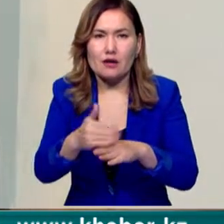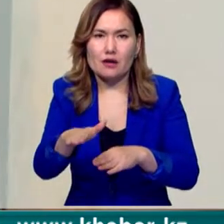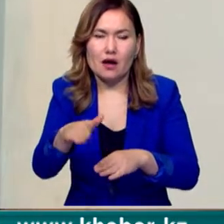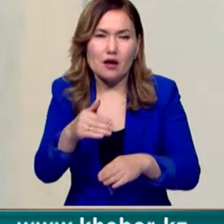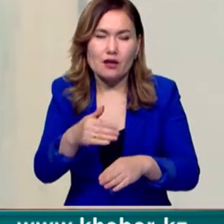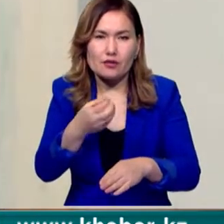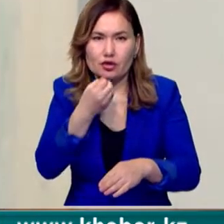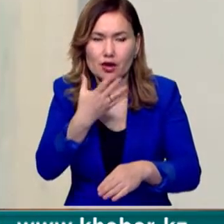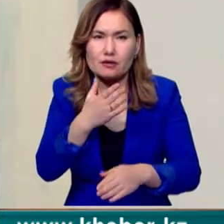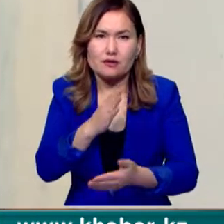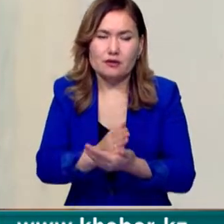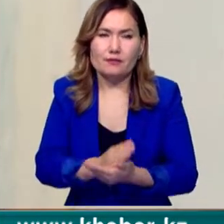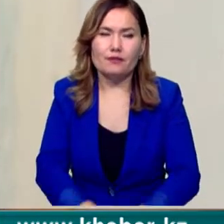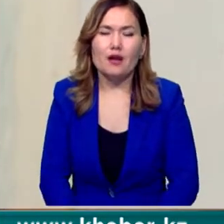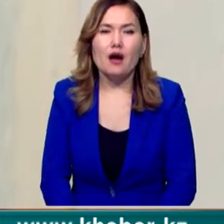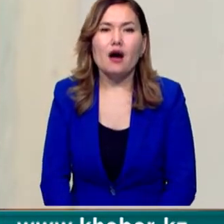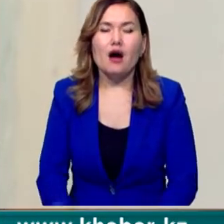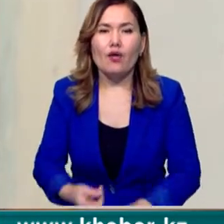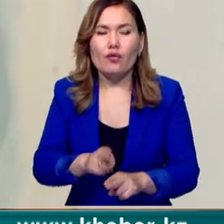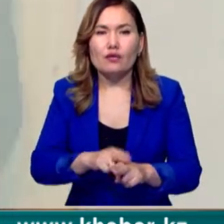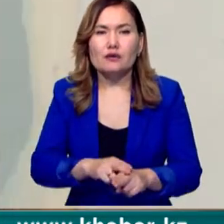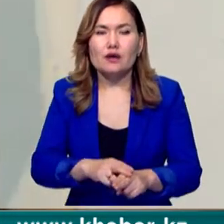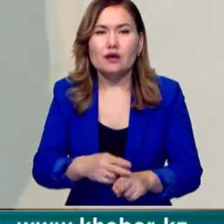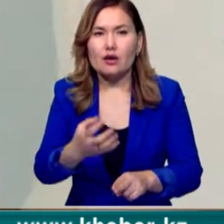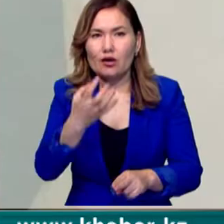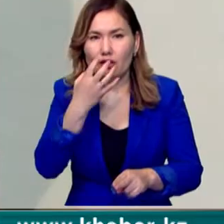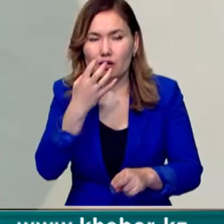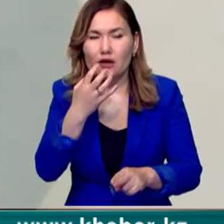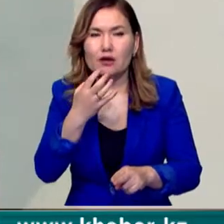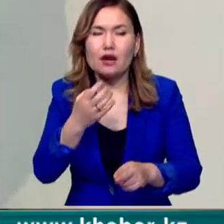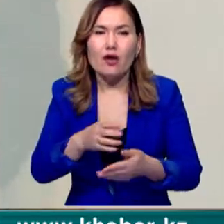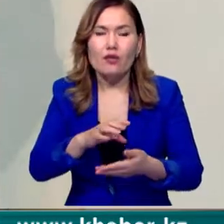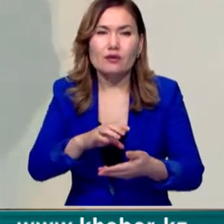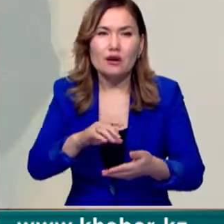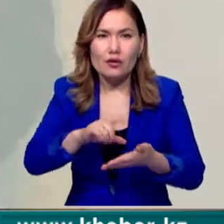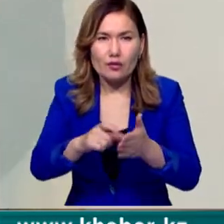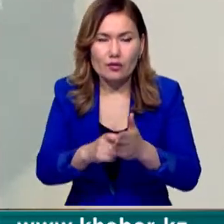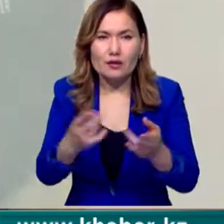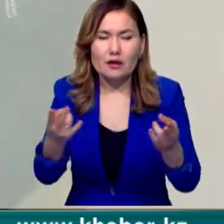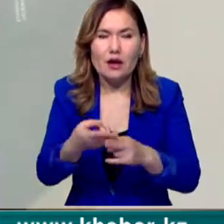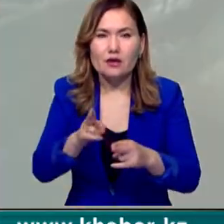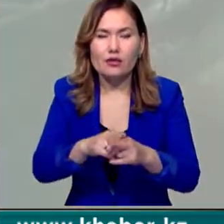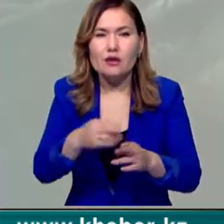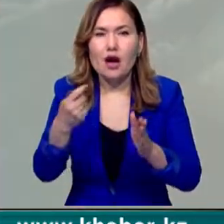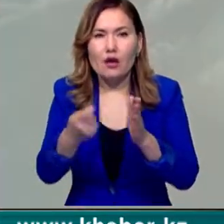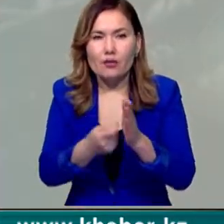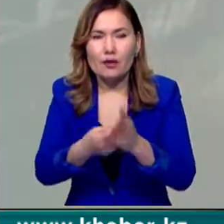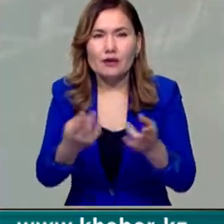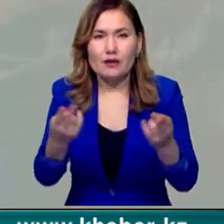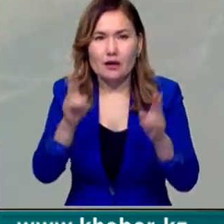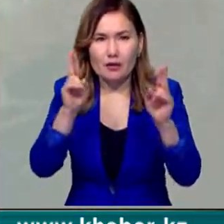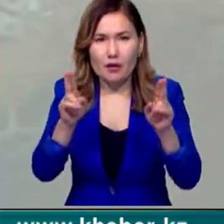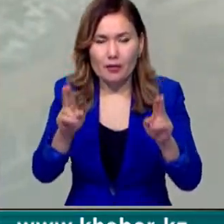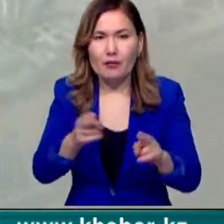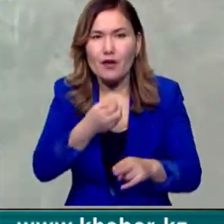жеп, жылы күйер, күтім жақсы көреді. Күтімің жақсы болса, жем жұмыртқанда жақсы өріп бұларға. Ана бөдене